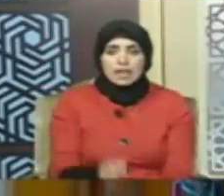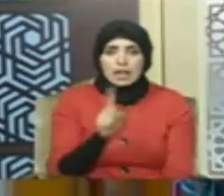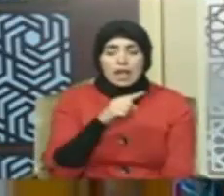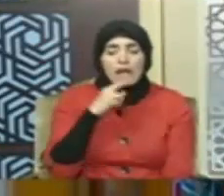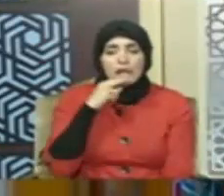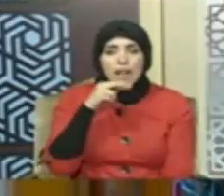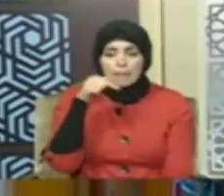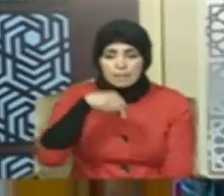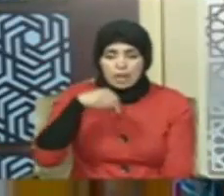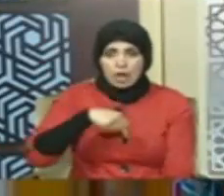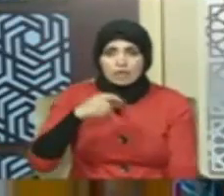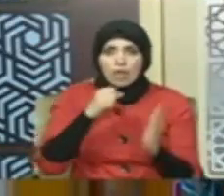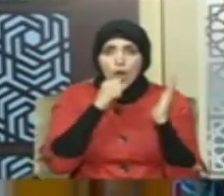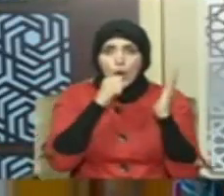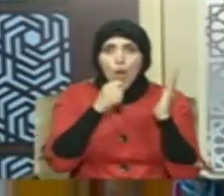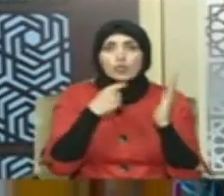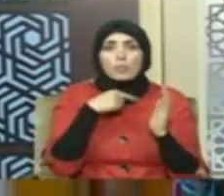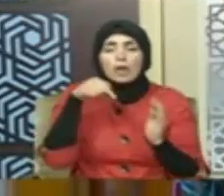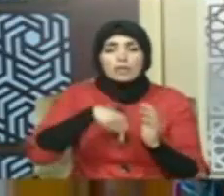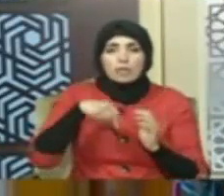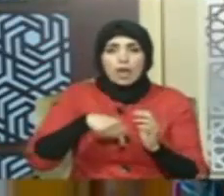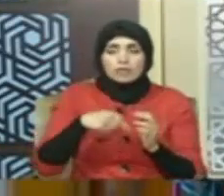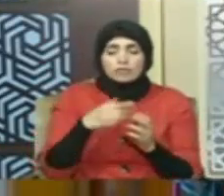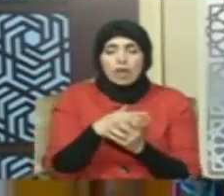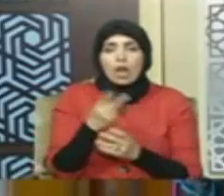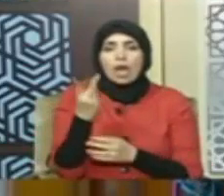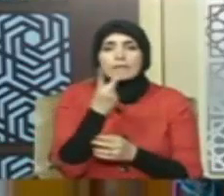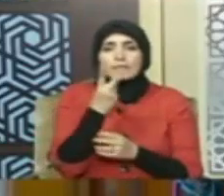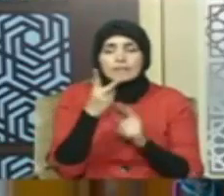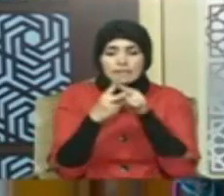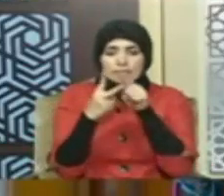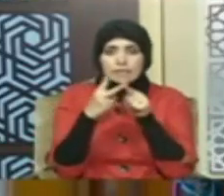يدور حول إجابة سؤالين: